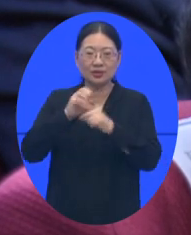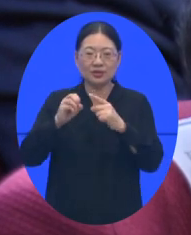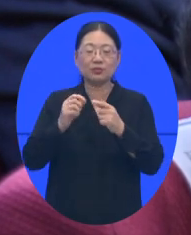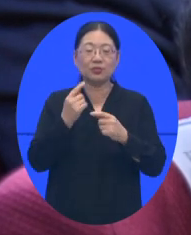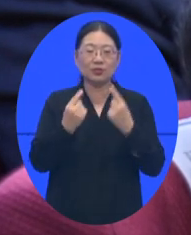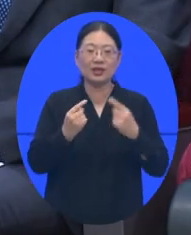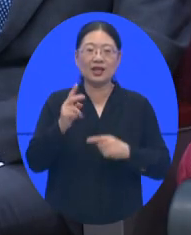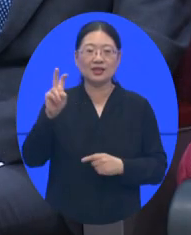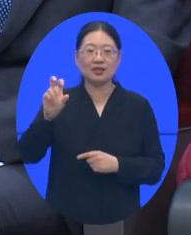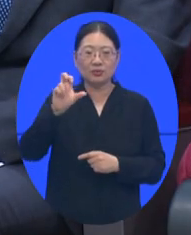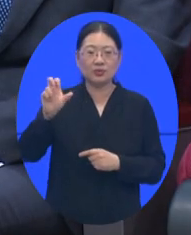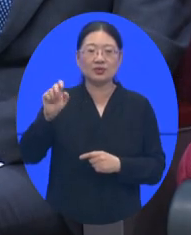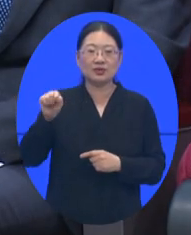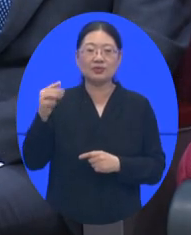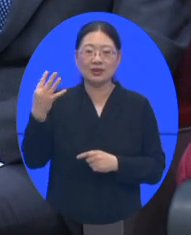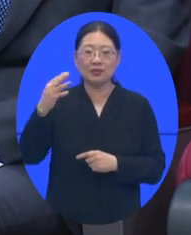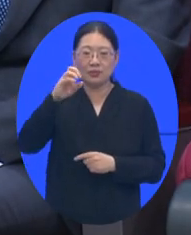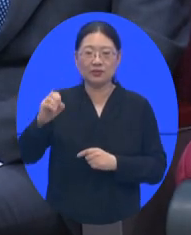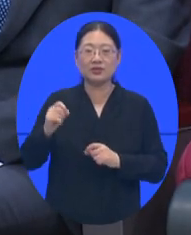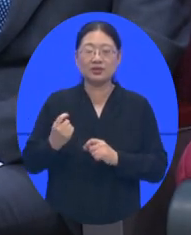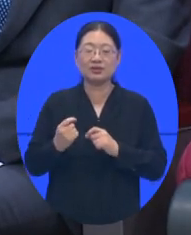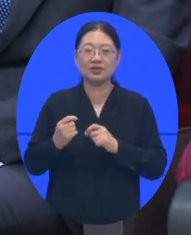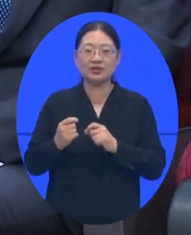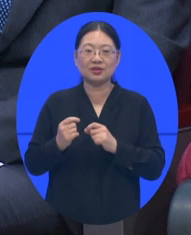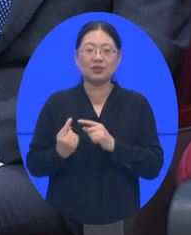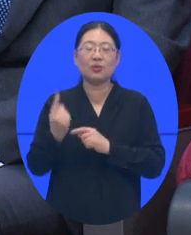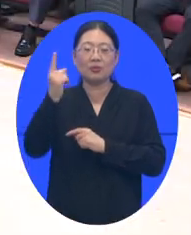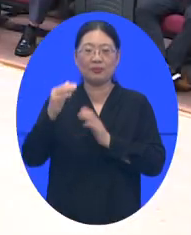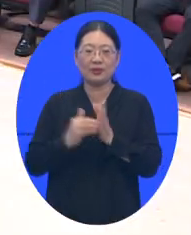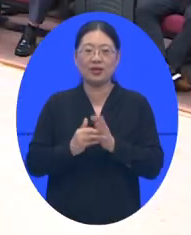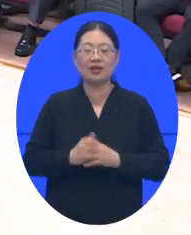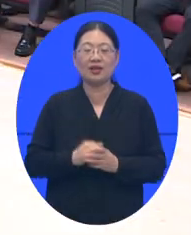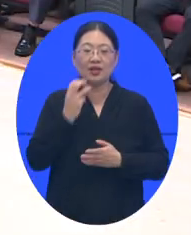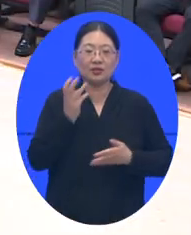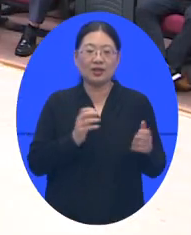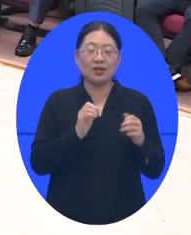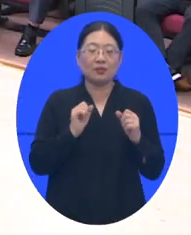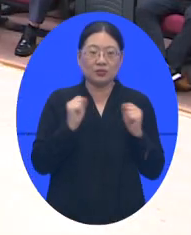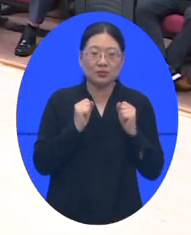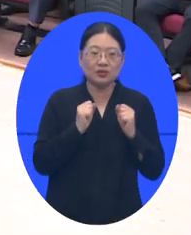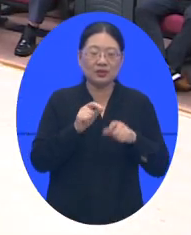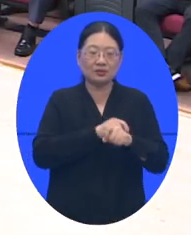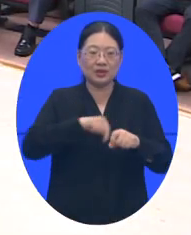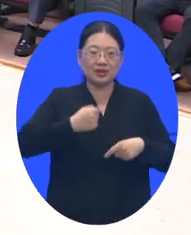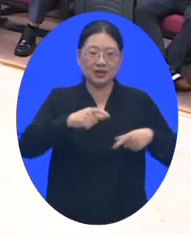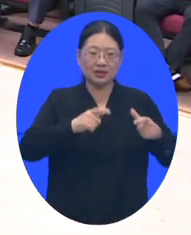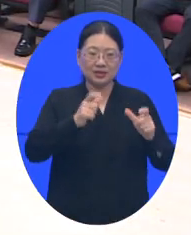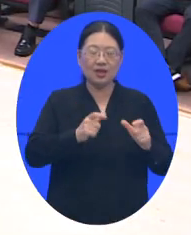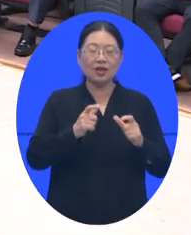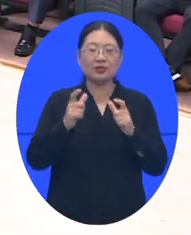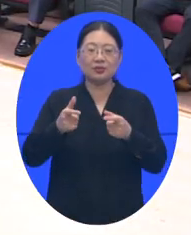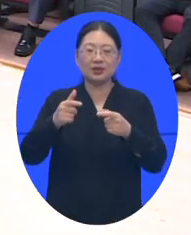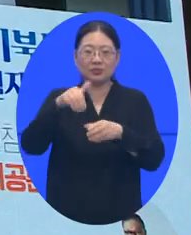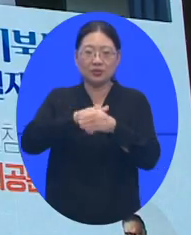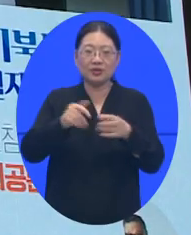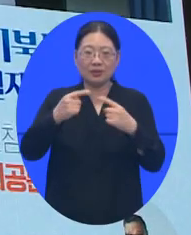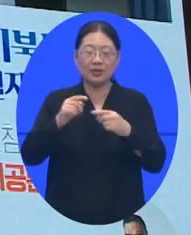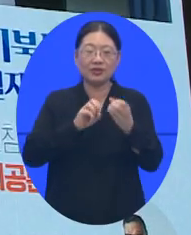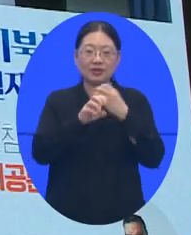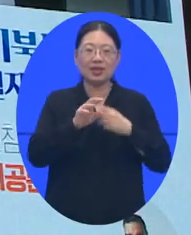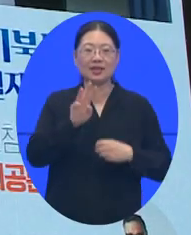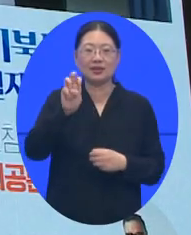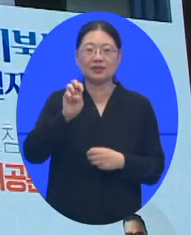48.8%보다 25.4%포인트 상승했습니다. 또 경기북부특별자치도 설치 주민투표